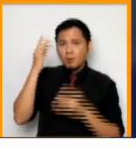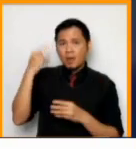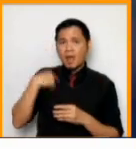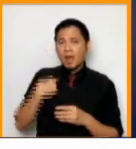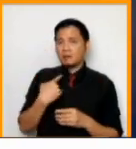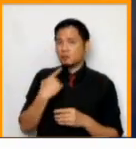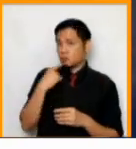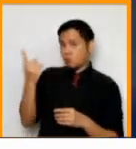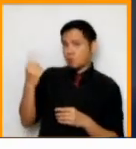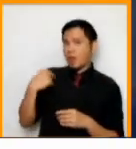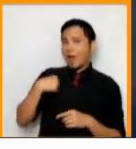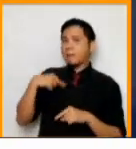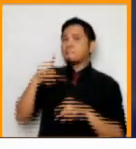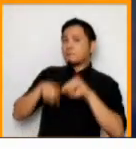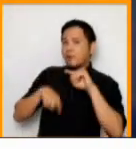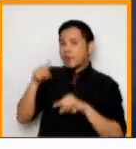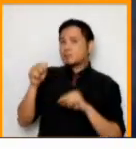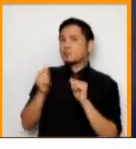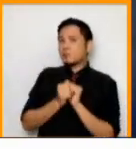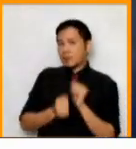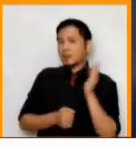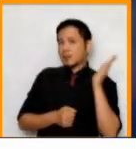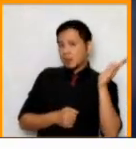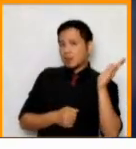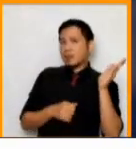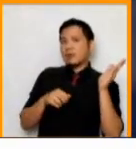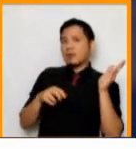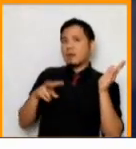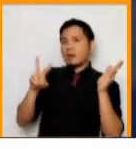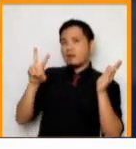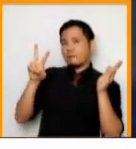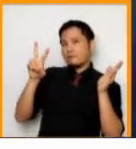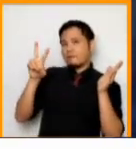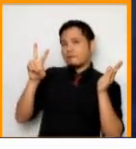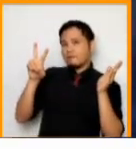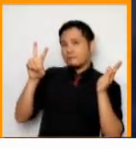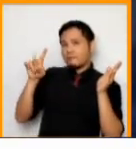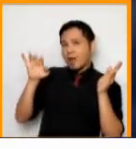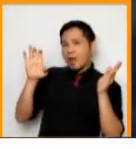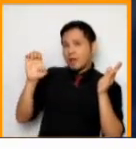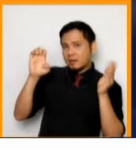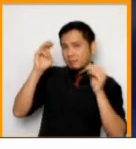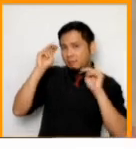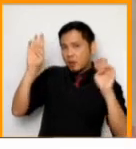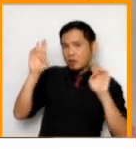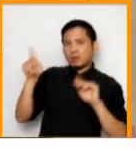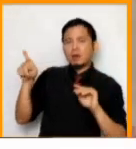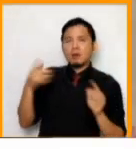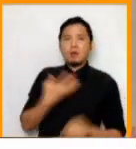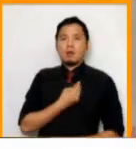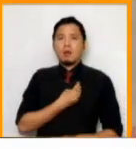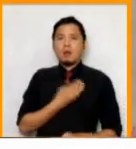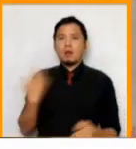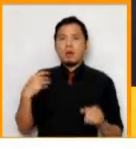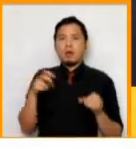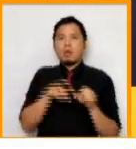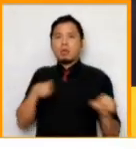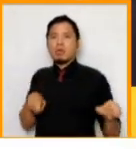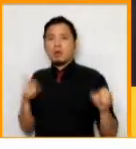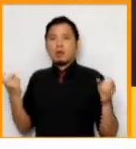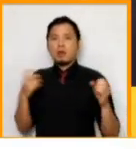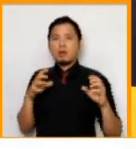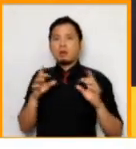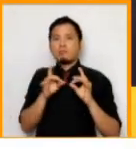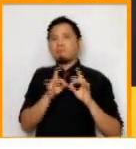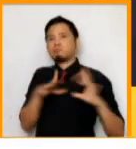the niece of the vice mayor, natakot na siya and then hindi niya na pinush yung vaccine sa akin. Nagsumbong ka? Opo,